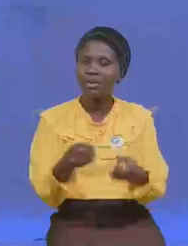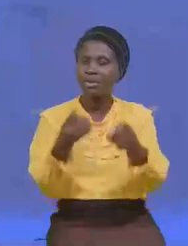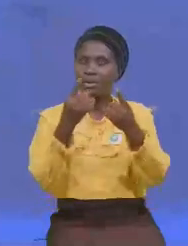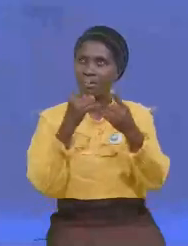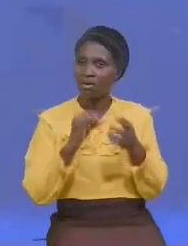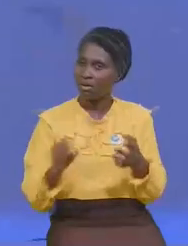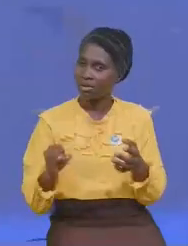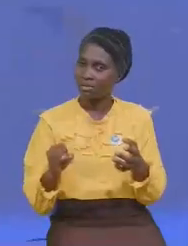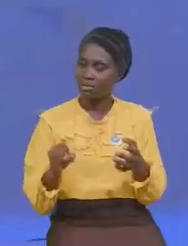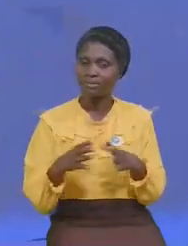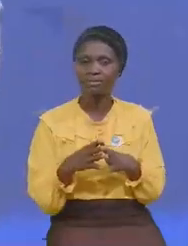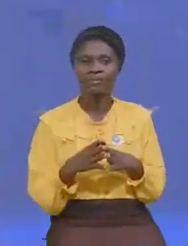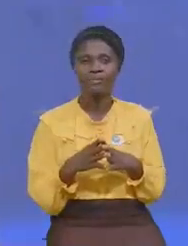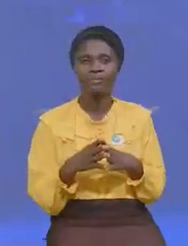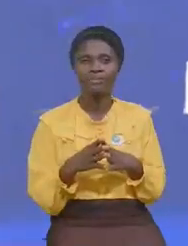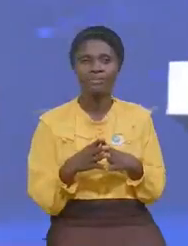Un jour triste qui vient.